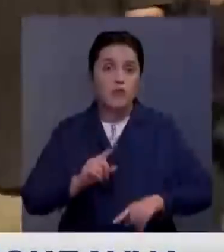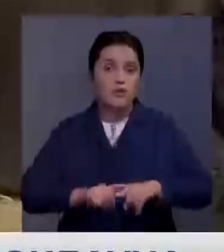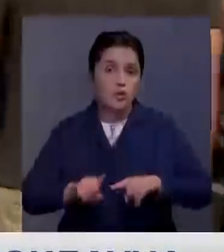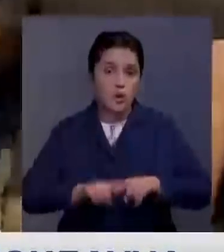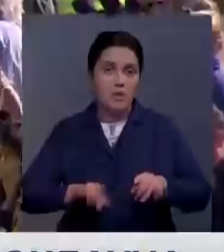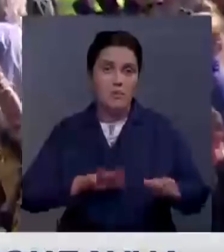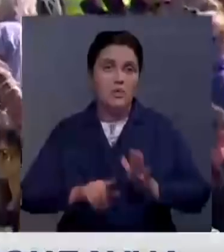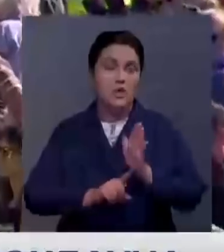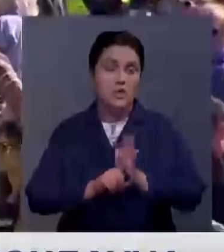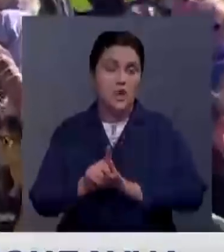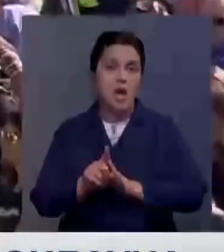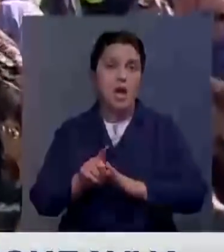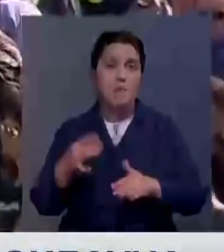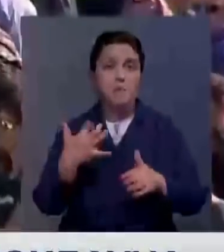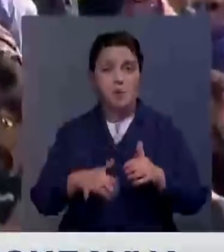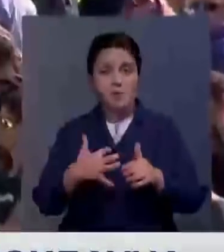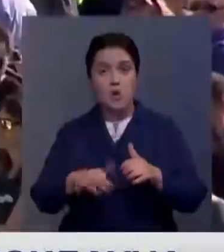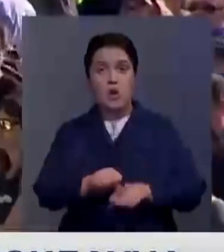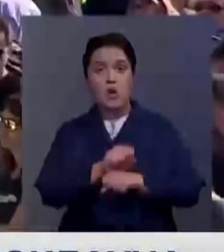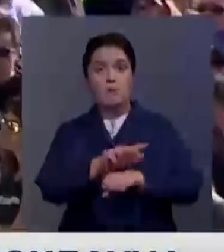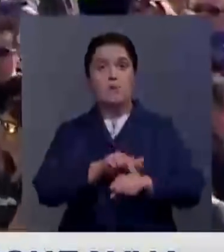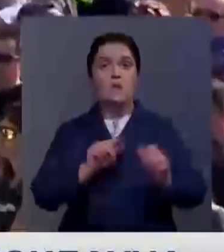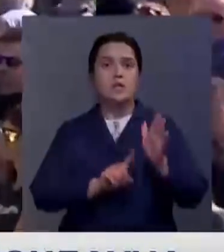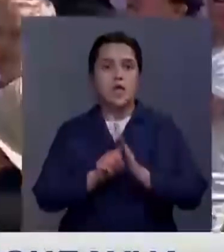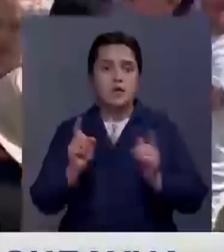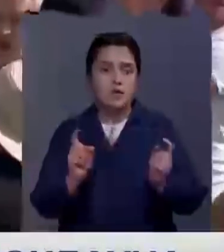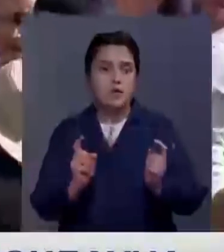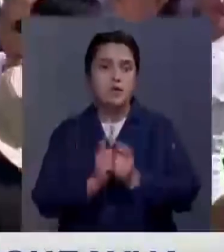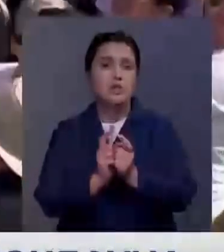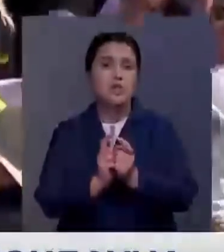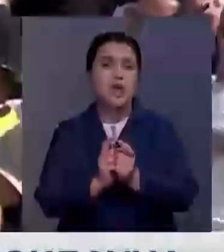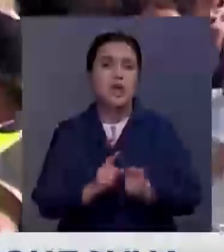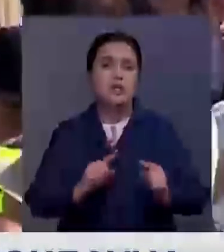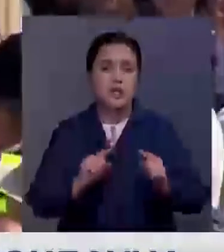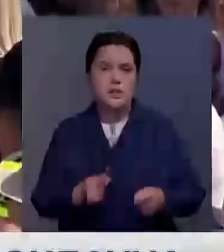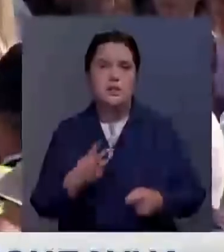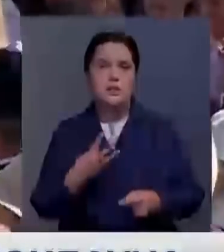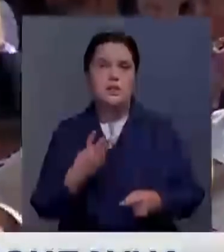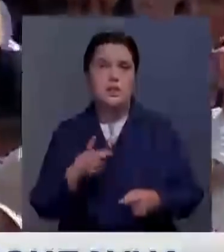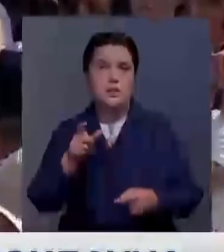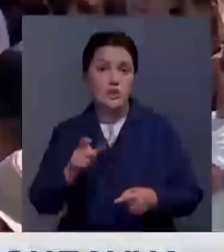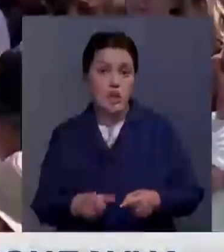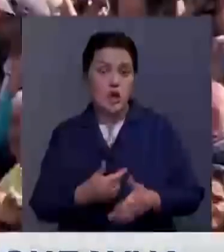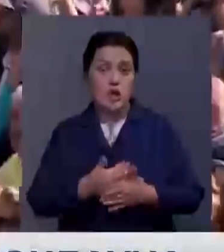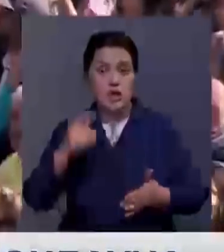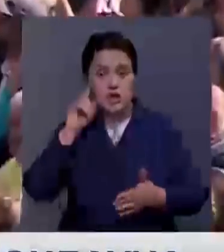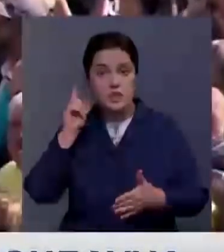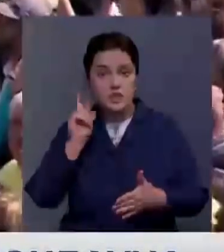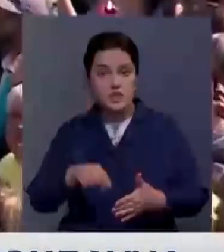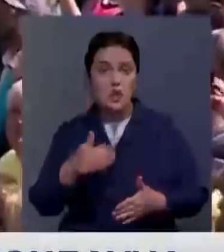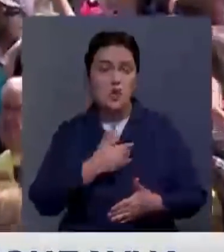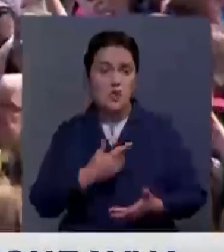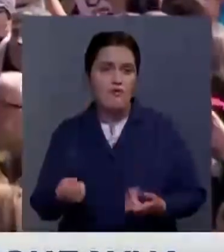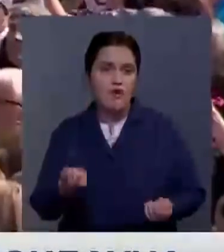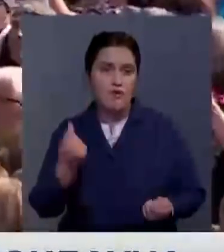после начала акции между демонстрантами и полицейскими начались стычки. В ходе столкновений задержаны 32 человека. Напомню, ранее стало известно о намерениях